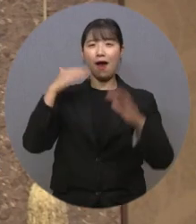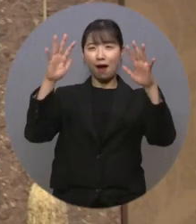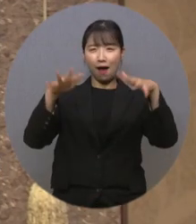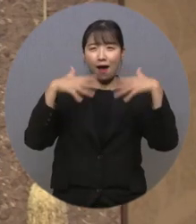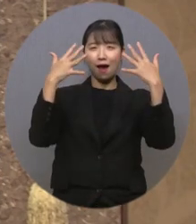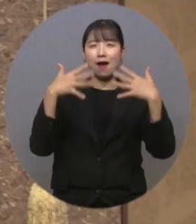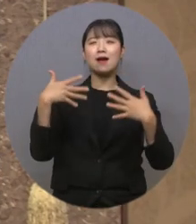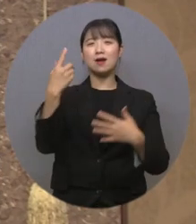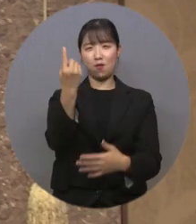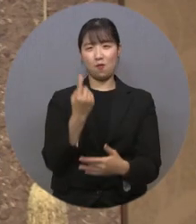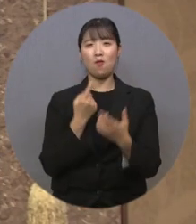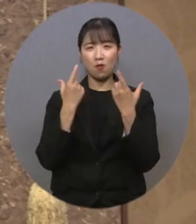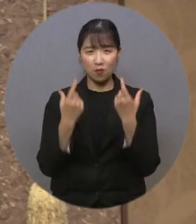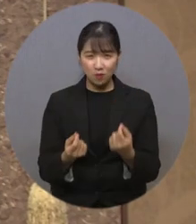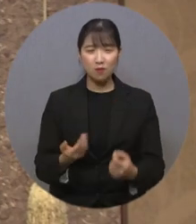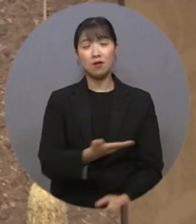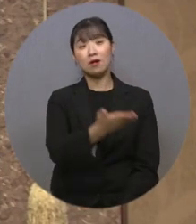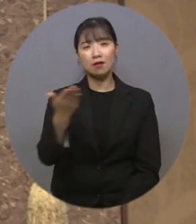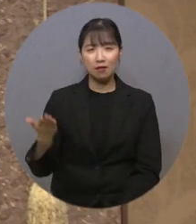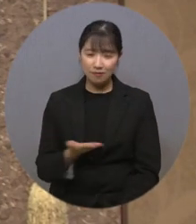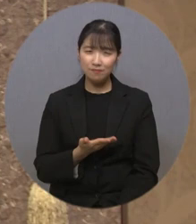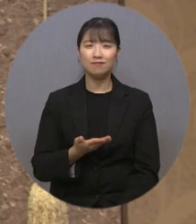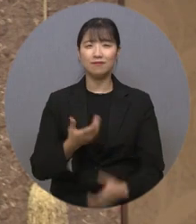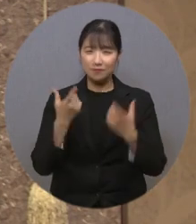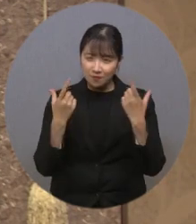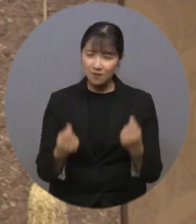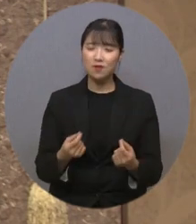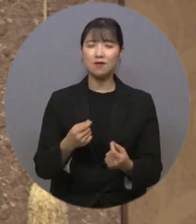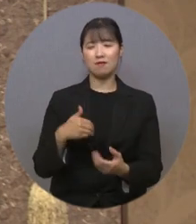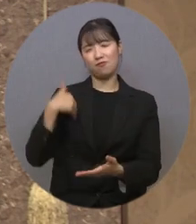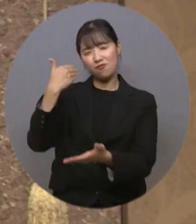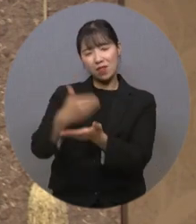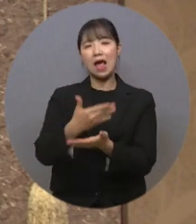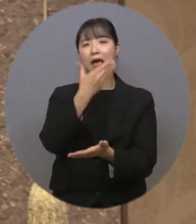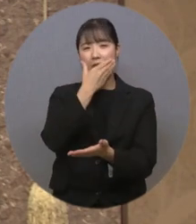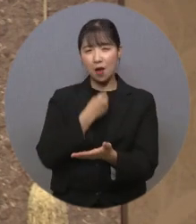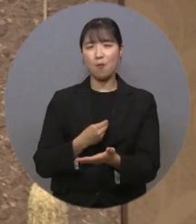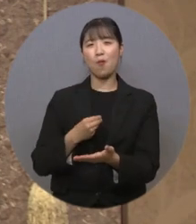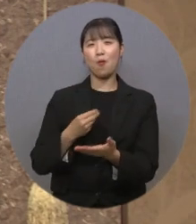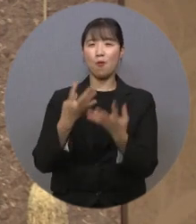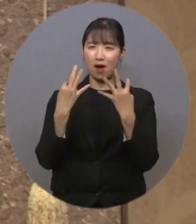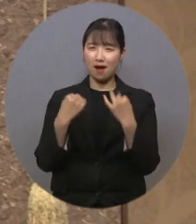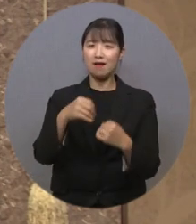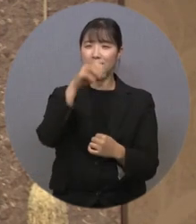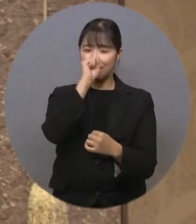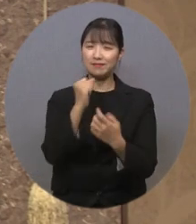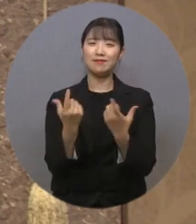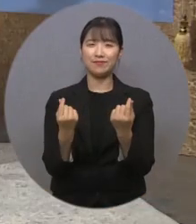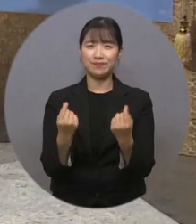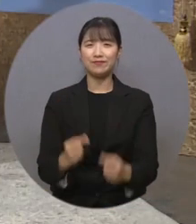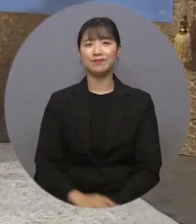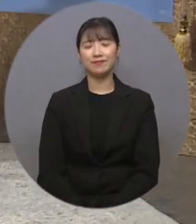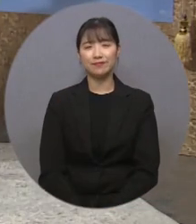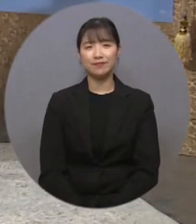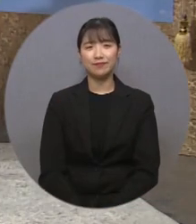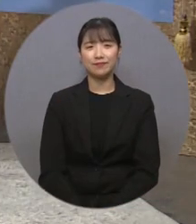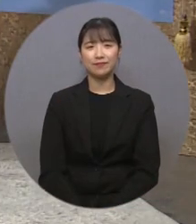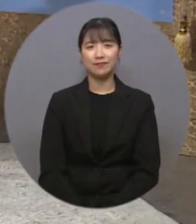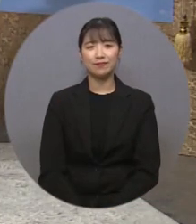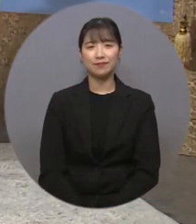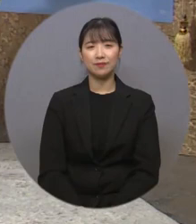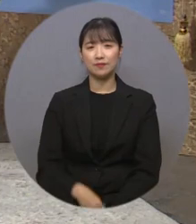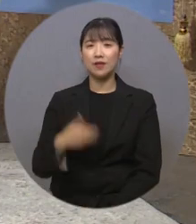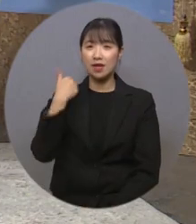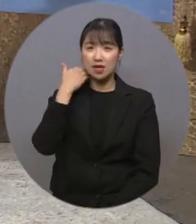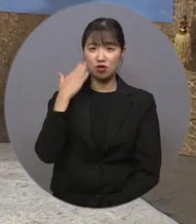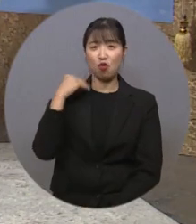시청자 여러분에게도 풍성한 행복이 가득했으면 정말 좋겠습니다. 네, 또